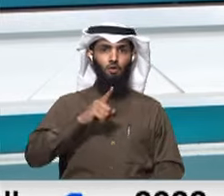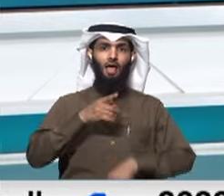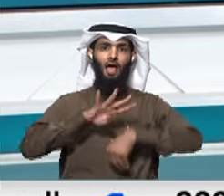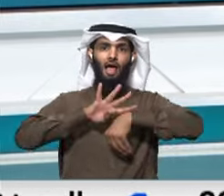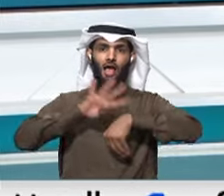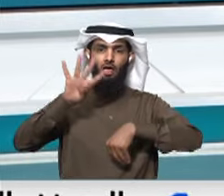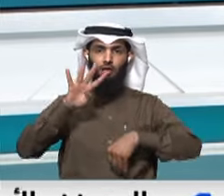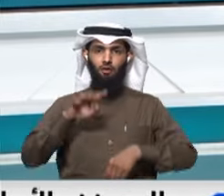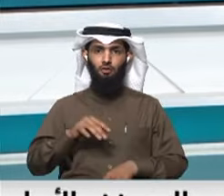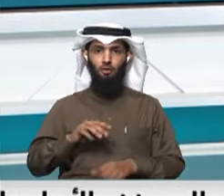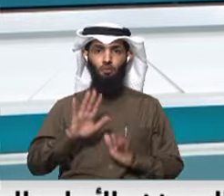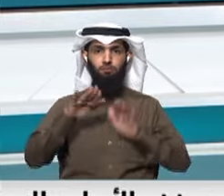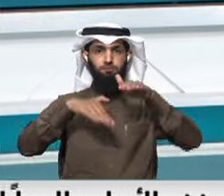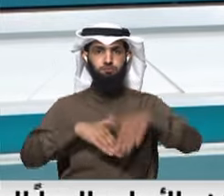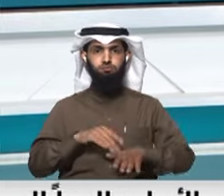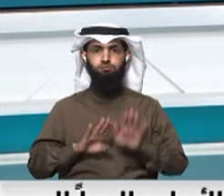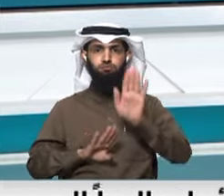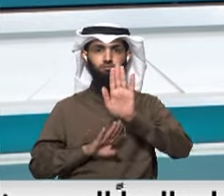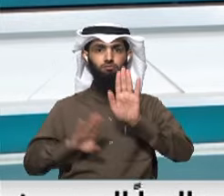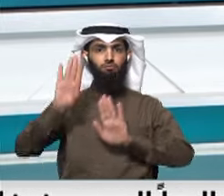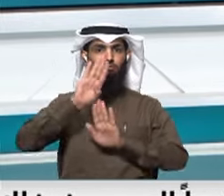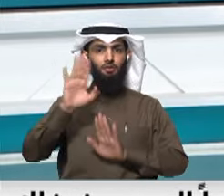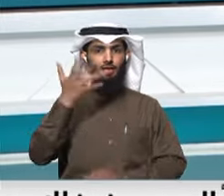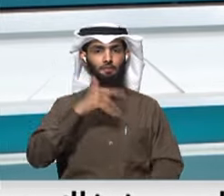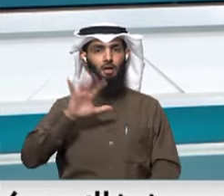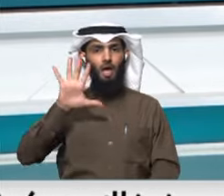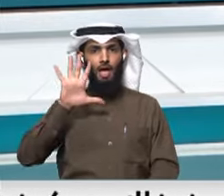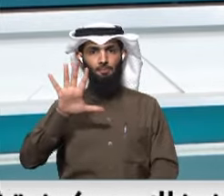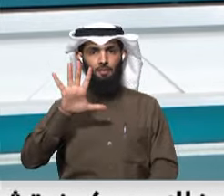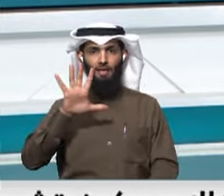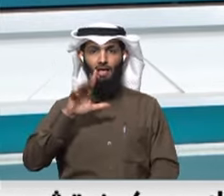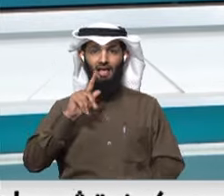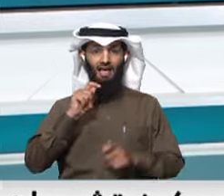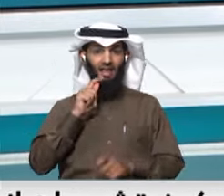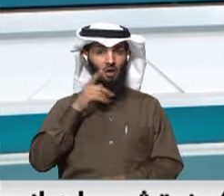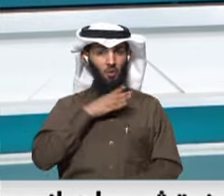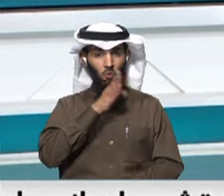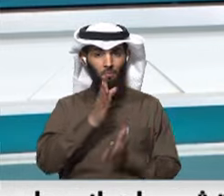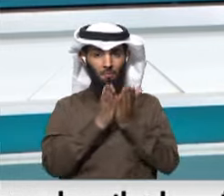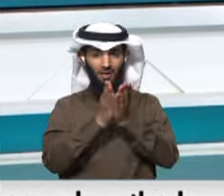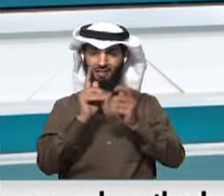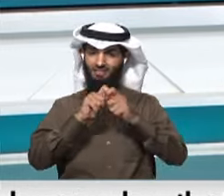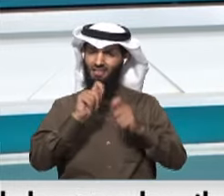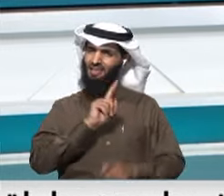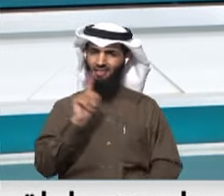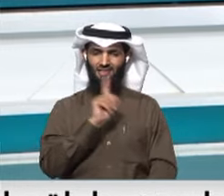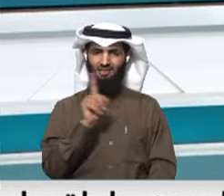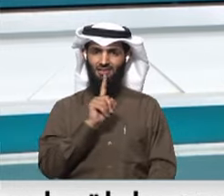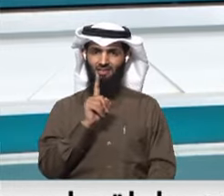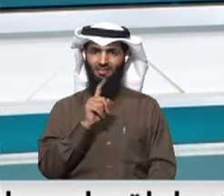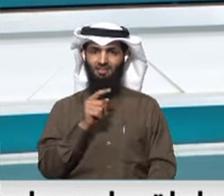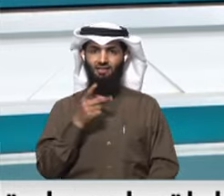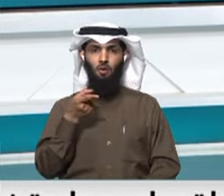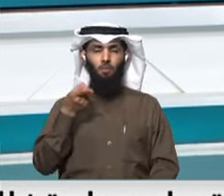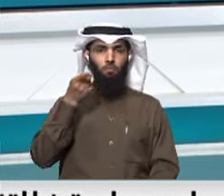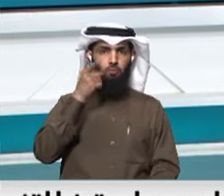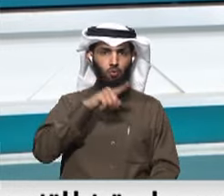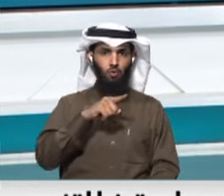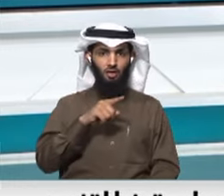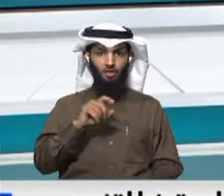تصل ارتفاع الأمواج إلى 5 أقدام، ما ننصح بممارسة الأنشطة البحرية ابتداء من منتصف نهار يوم